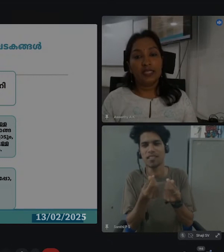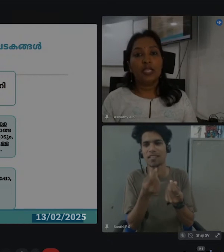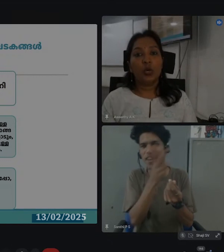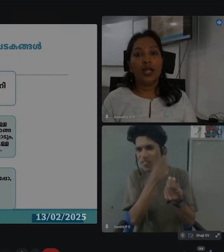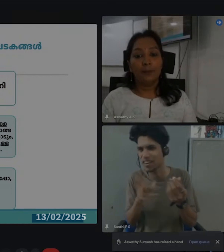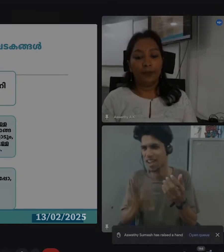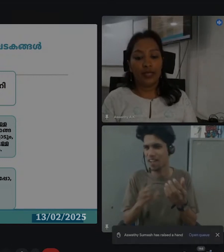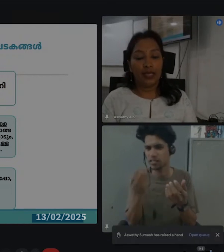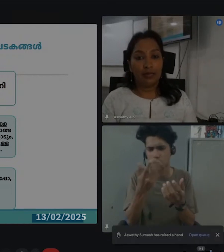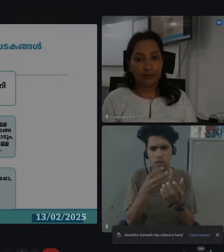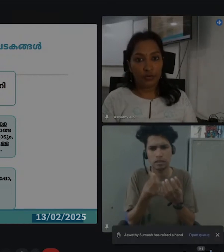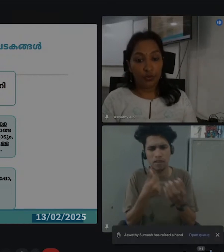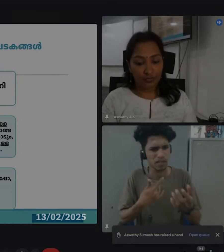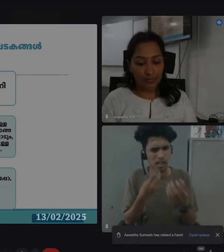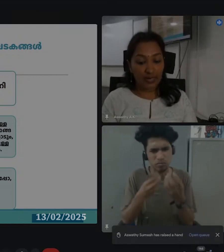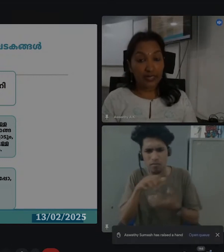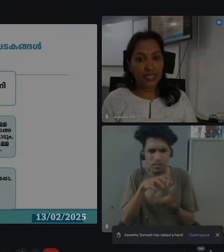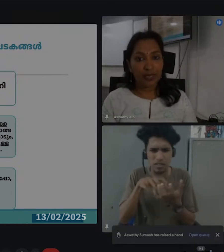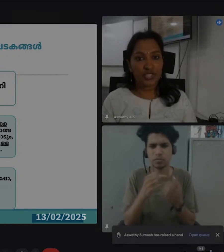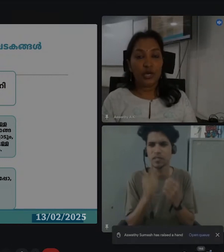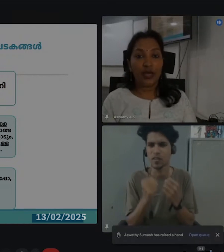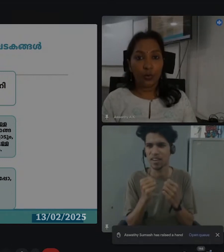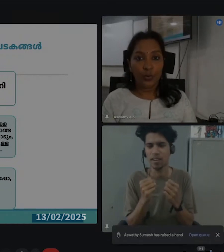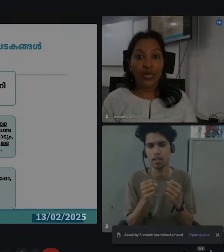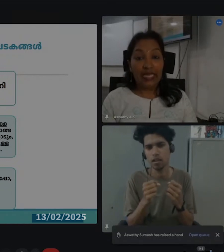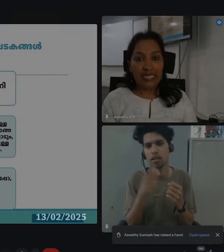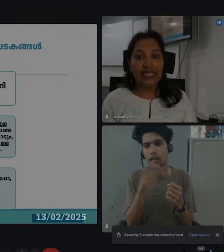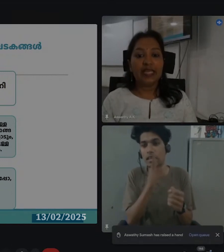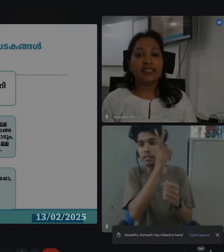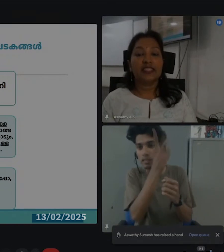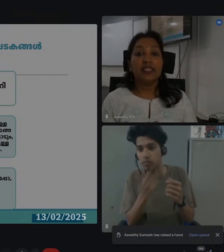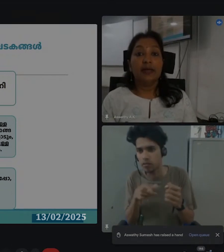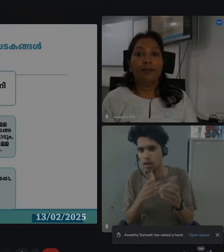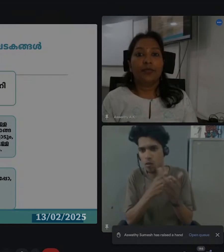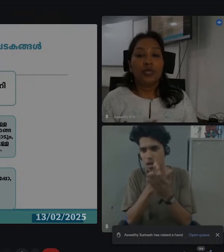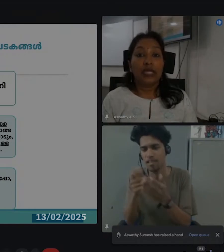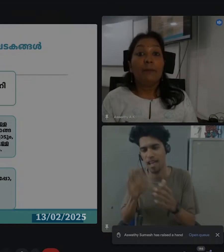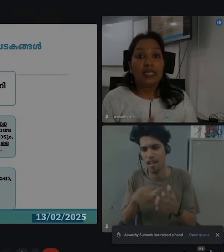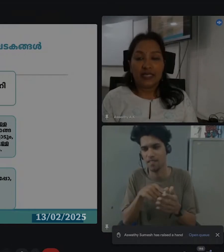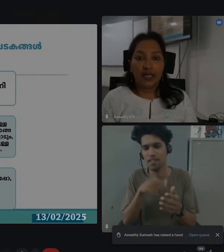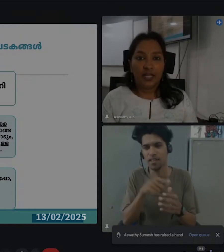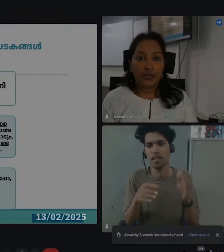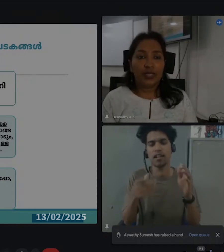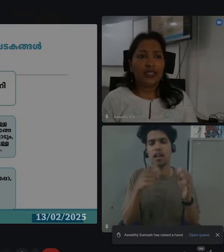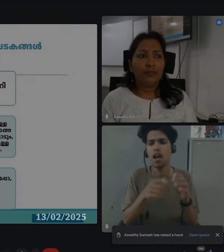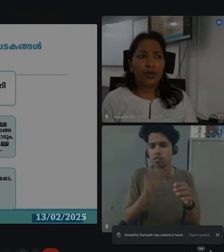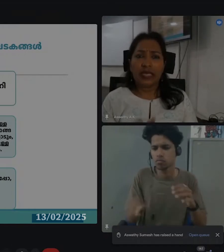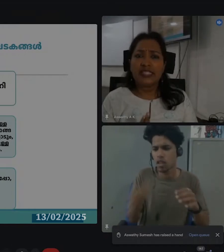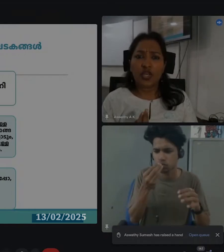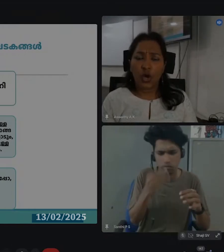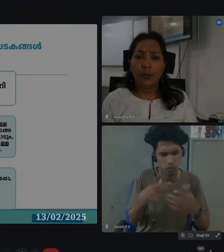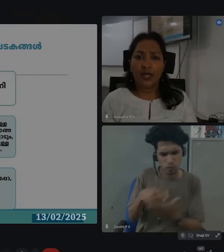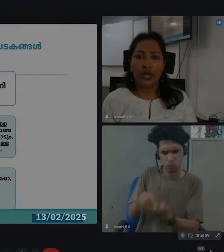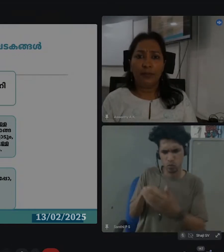ആ തരത്തിലുള്ള നമ്മൾ കഴിക്കുന്ന ഭക്ഷണങ്ങളുടെ ഓരോ രീതിക്കനുസരിച്ച് കുട്ടികൾ മാറ്റങ്ങൾ കാണിക്കുന്നു. അതായത്